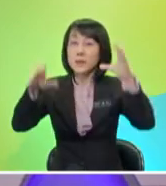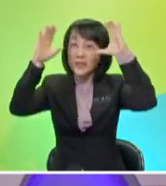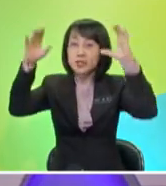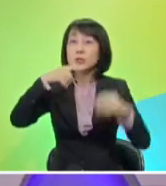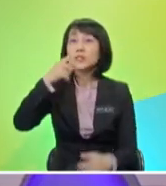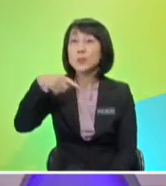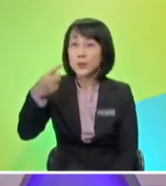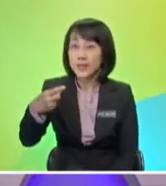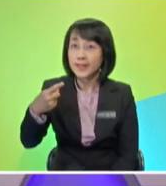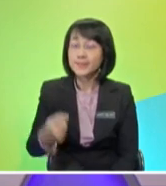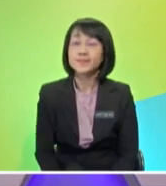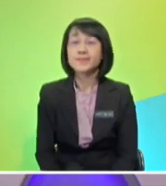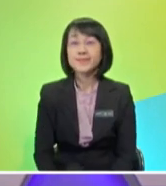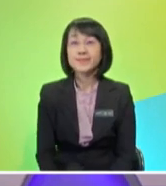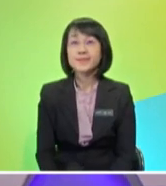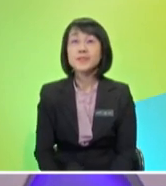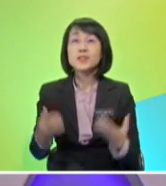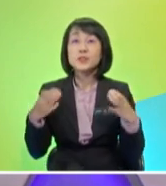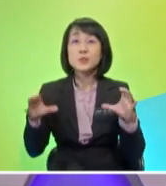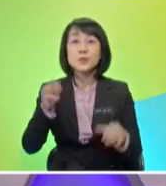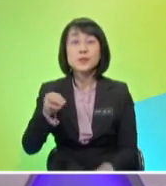Okey. Cuba kamu dengar betul-betul.